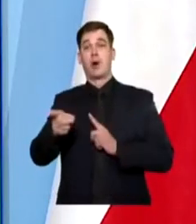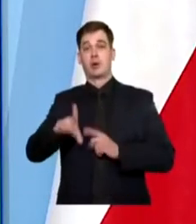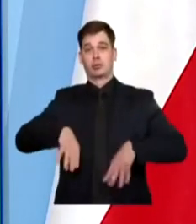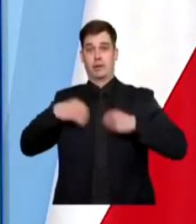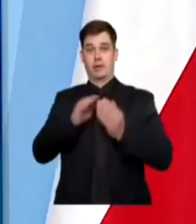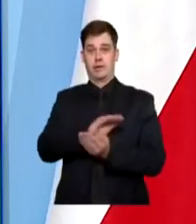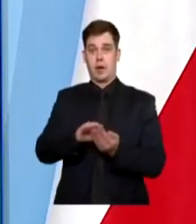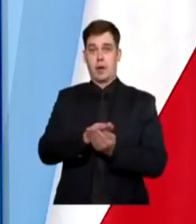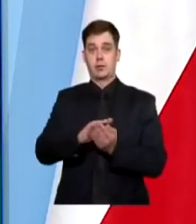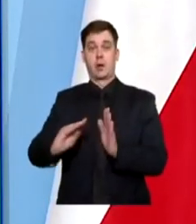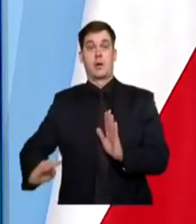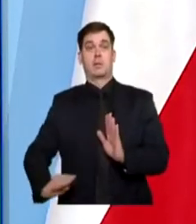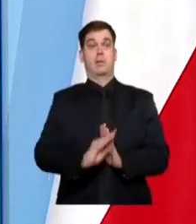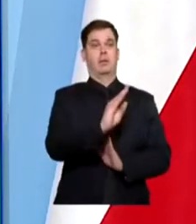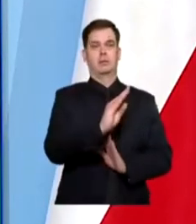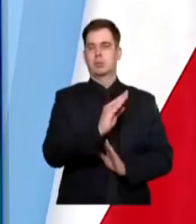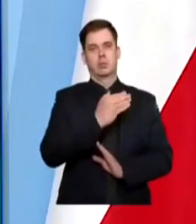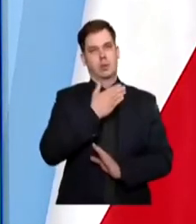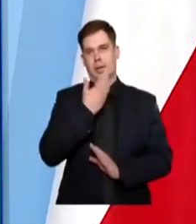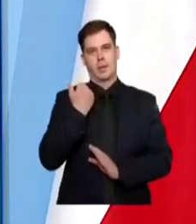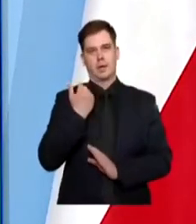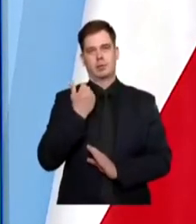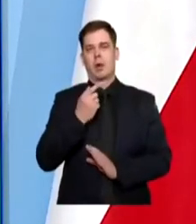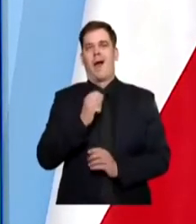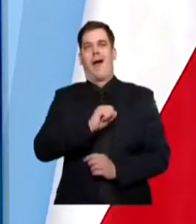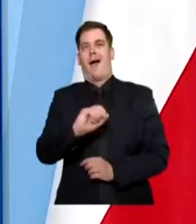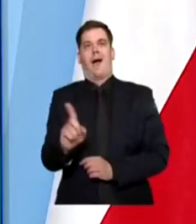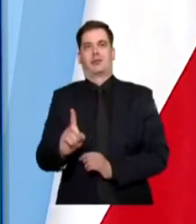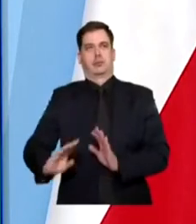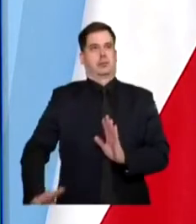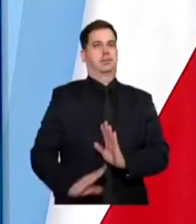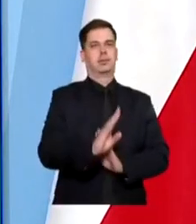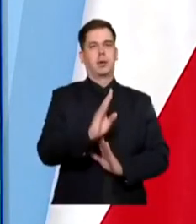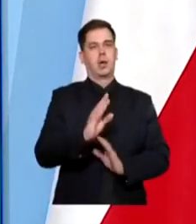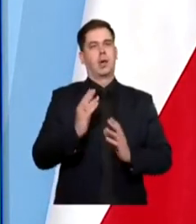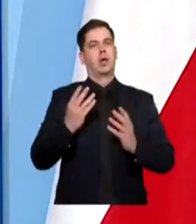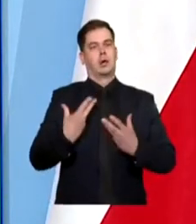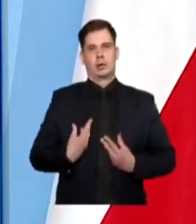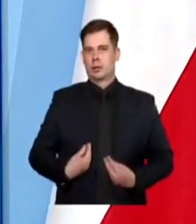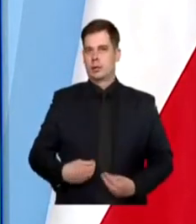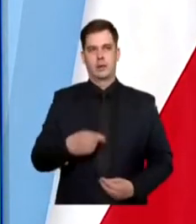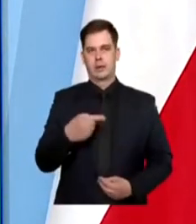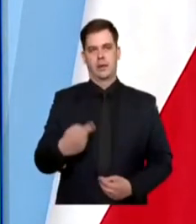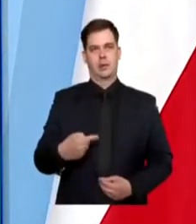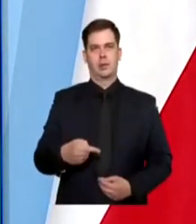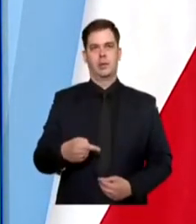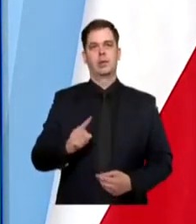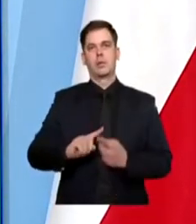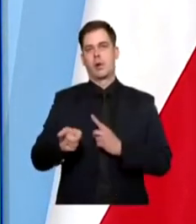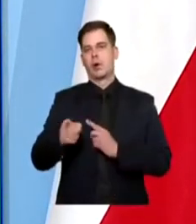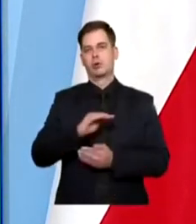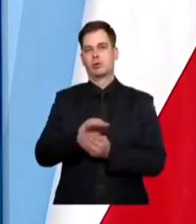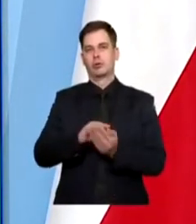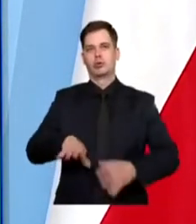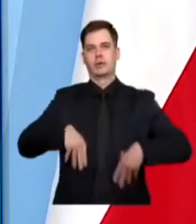wzrostu istotnego, dużego wzrostu zachorowań po tym